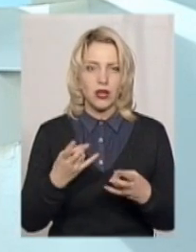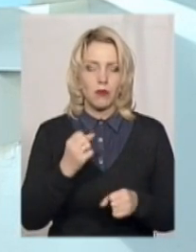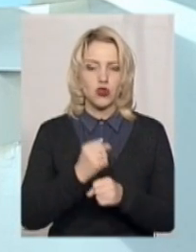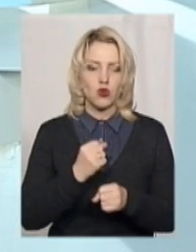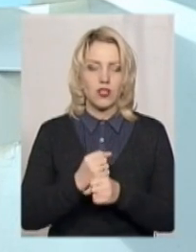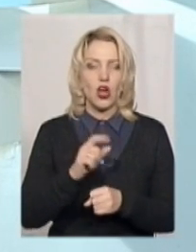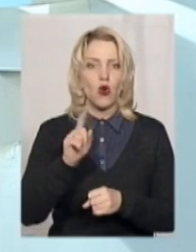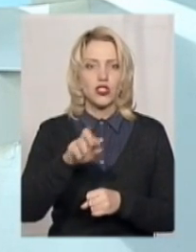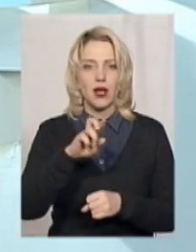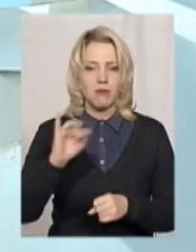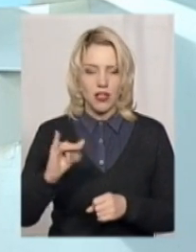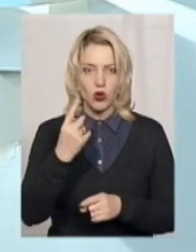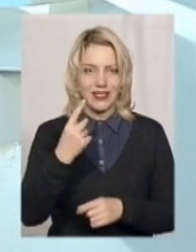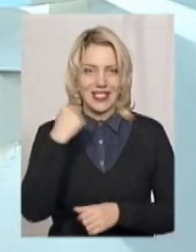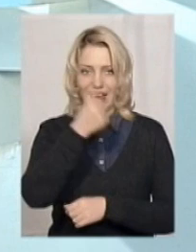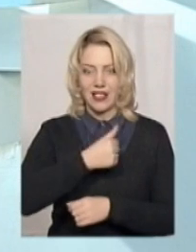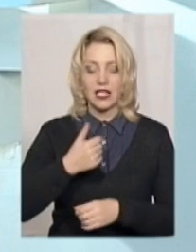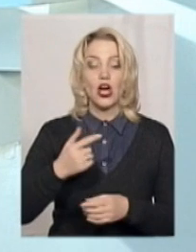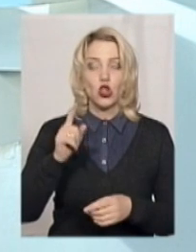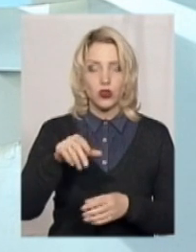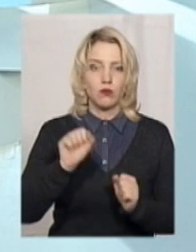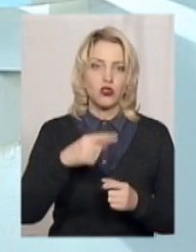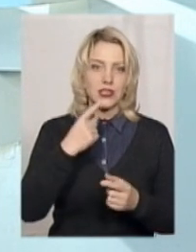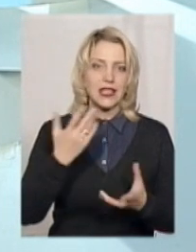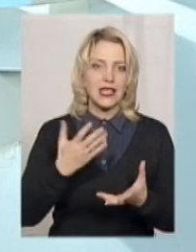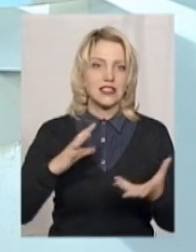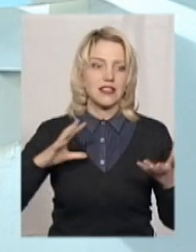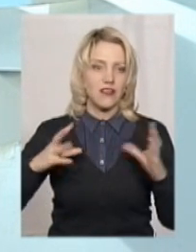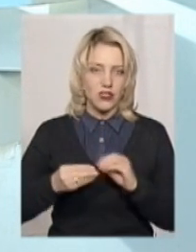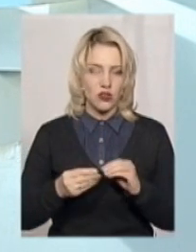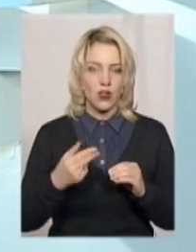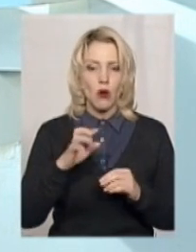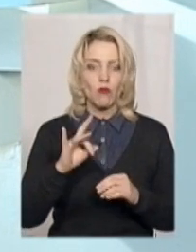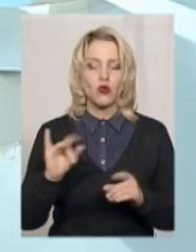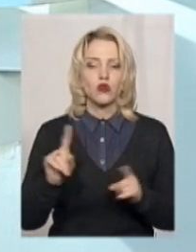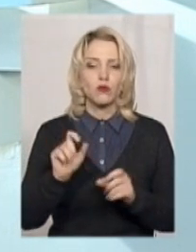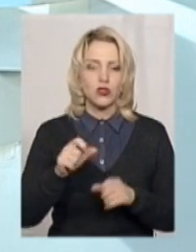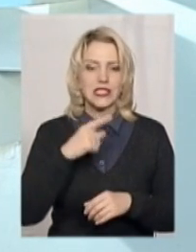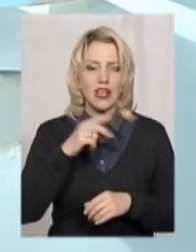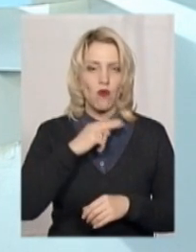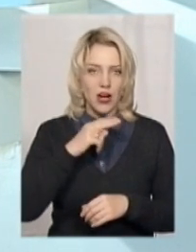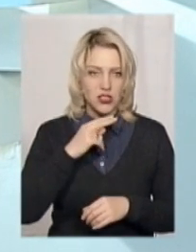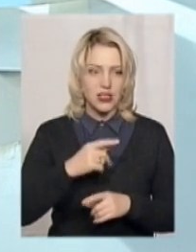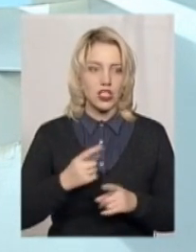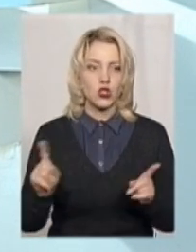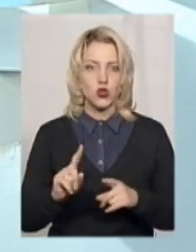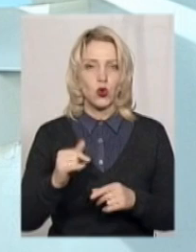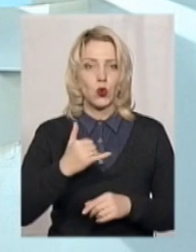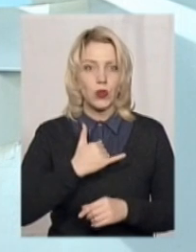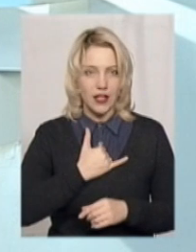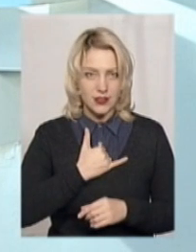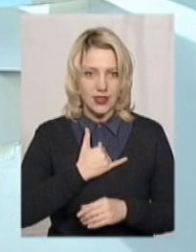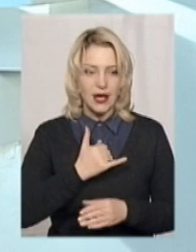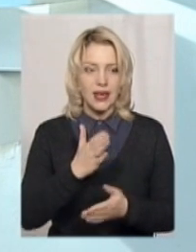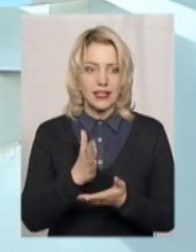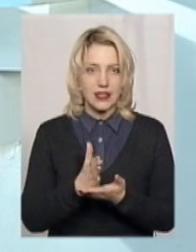Ми тоді можемо зробити якісь висновки. Про що зараз хочу зауважити, що у нас